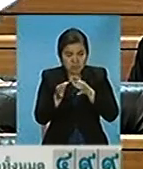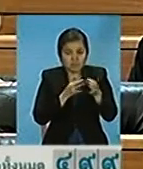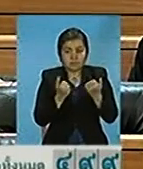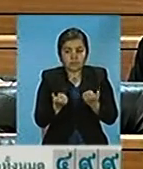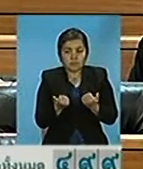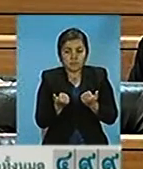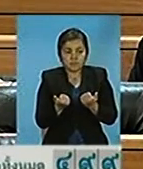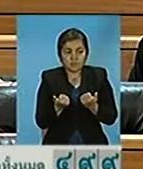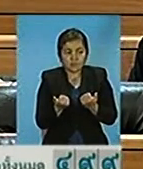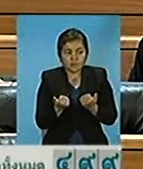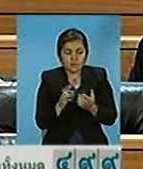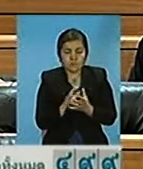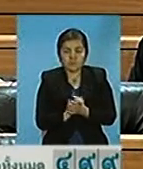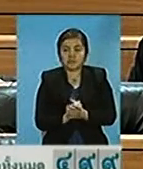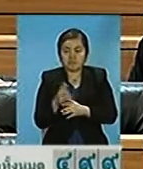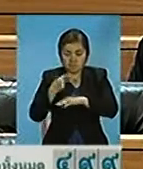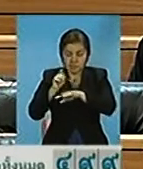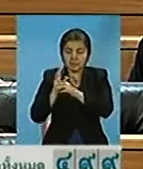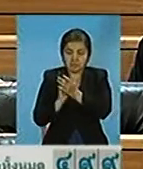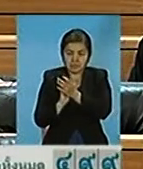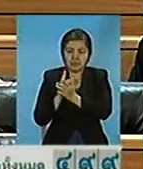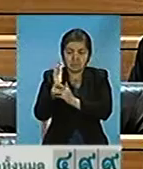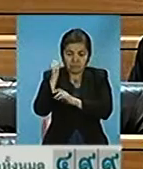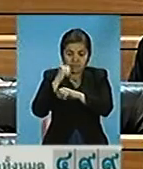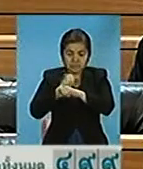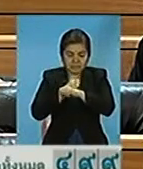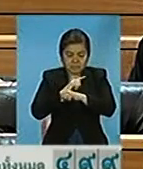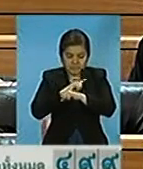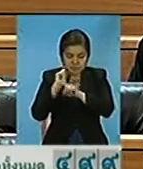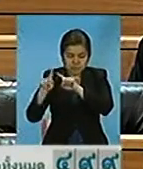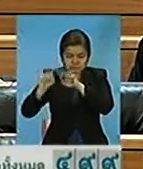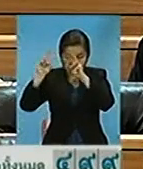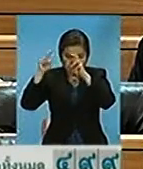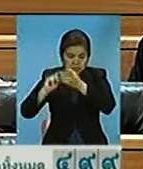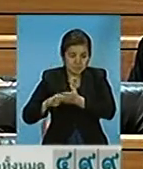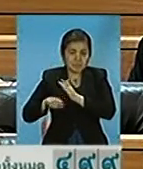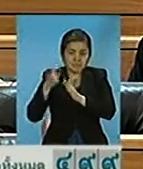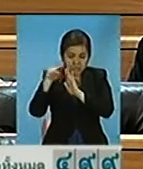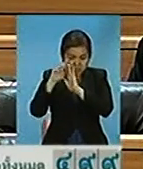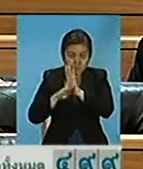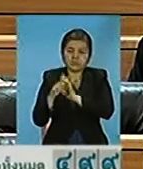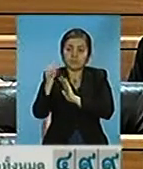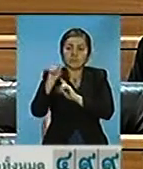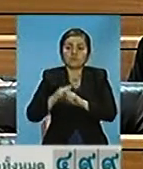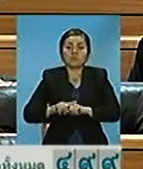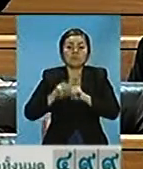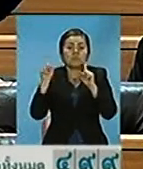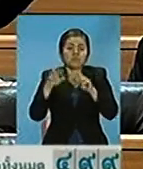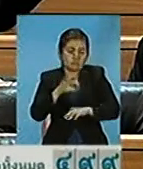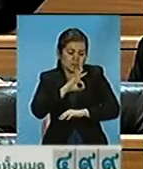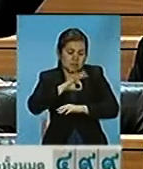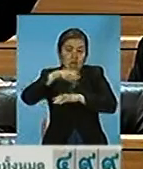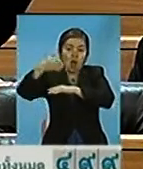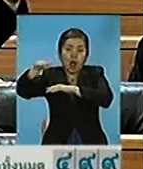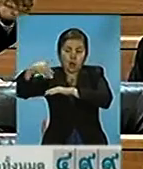านกำลังทำหน้าที่ของท่านได้ดีมากเลยนะ ขอบคุณมากท่านประธาน ในประเด็นต่างๆท่านนำเสนอเหตุผลอยู ่ขณะที่สมาชิกทั้งหลายที่อยู่ข้างน